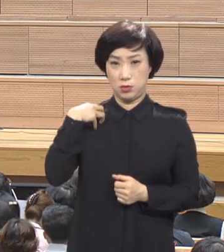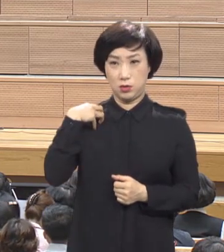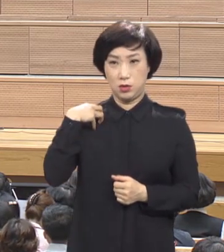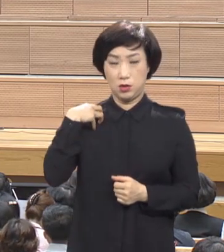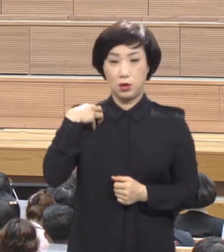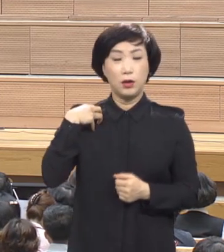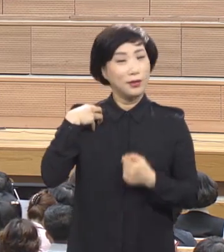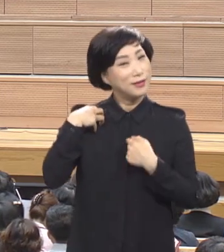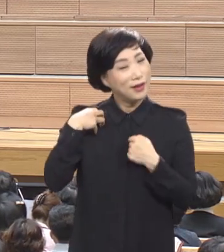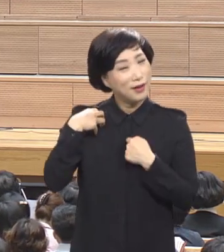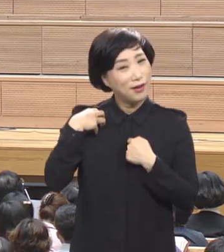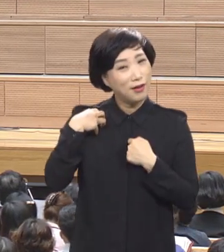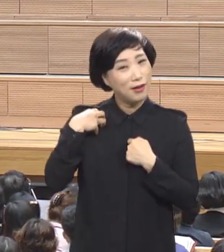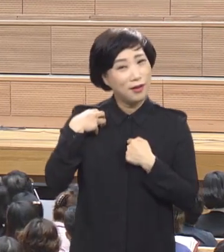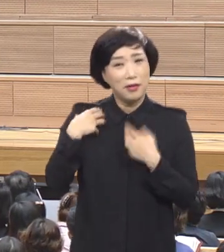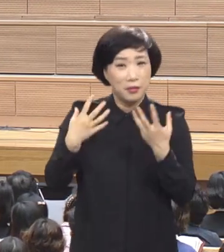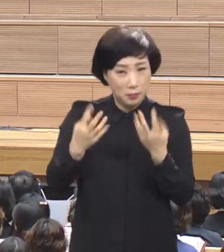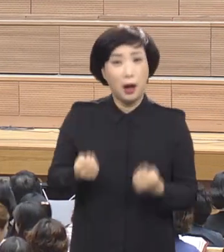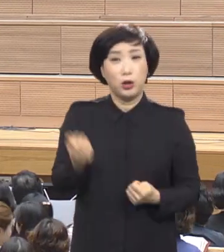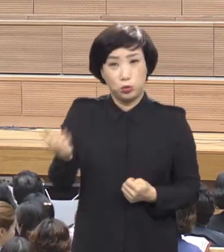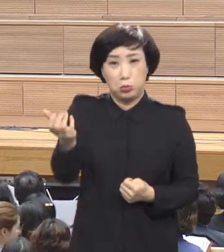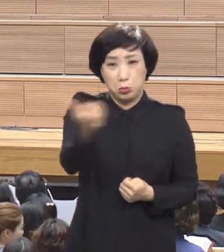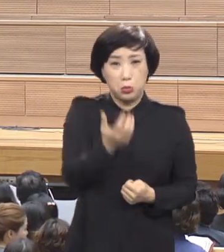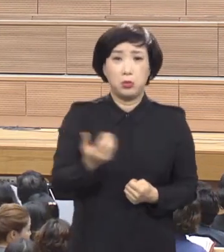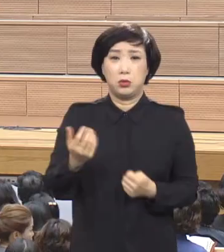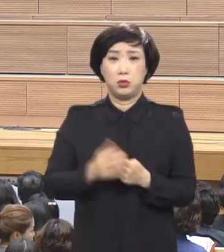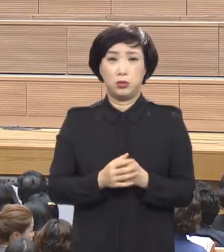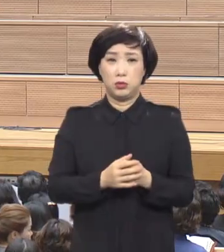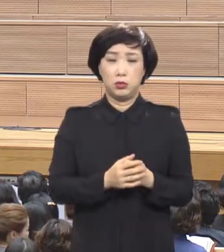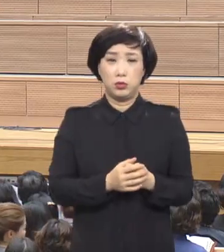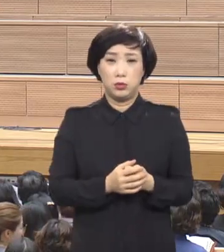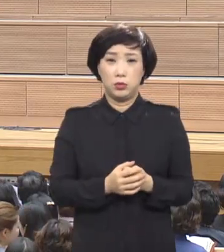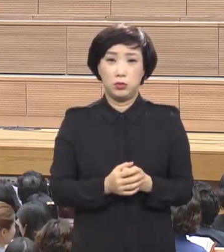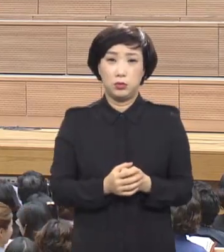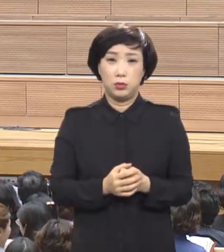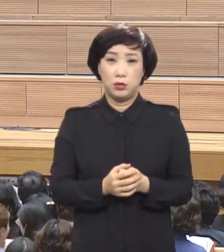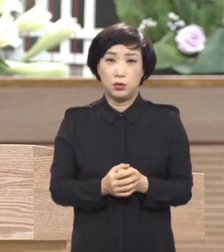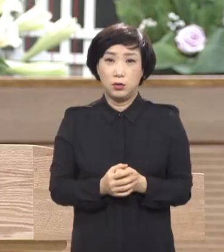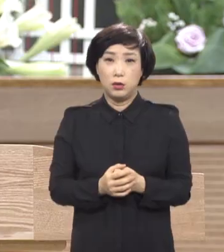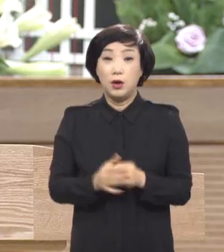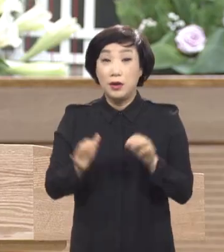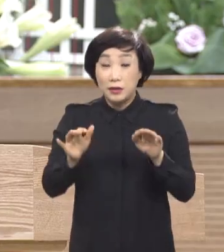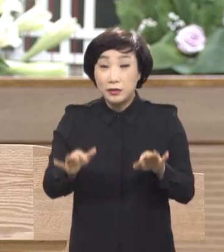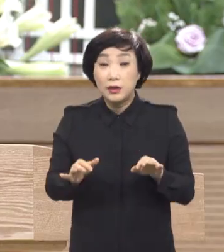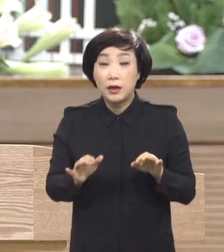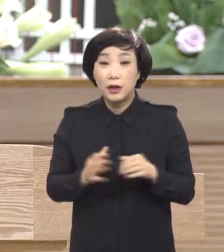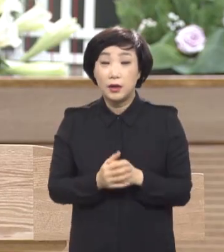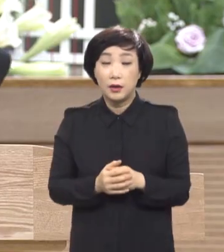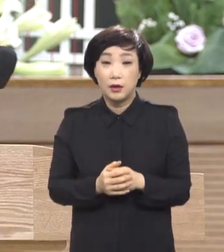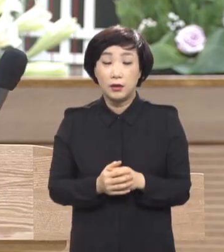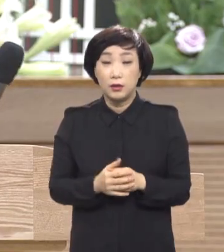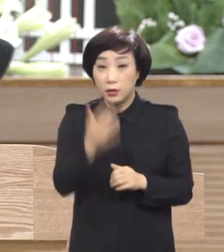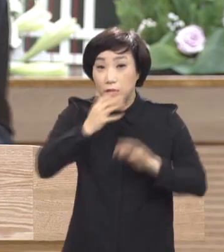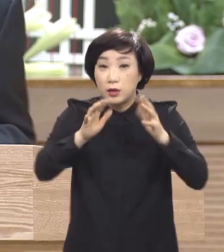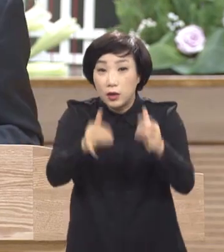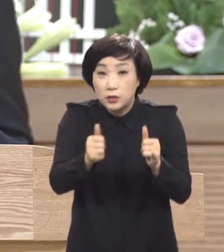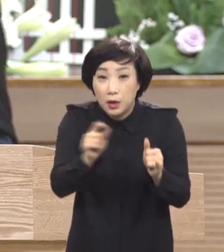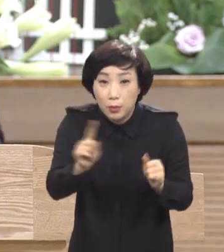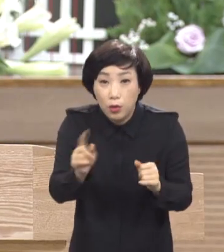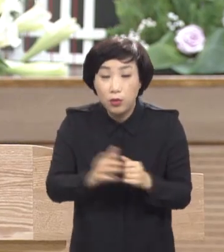나만큼 많이 다닌 사람도 별로 없을 거예요 그들은 정말로